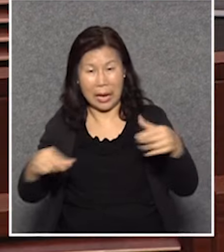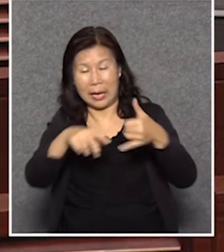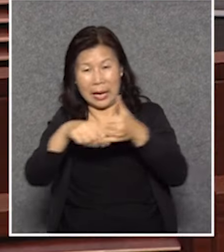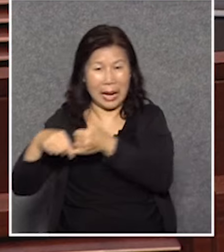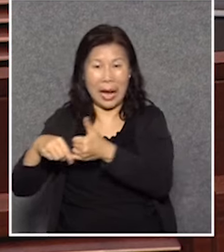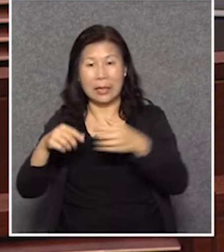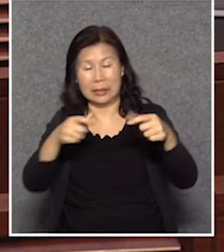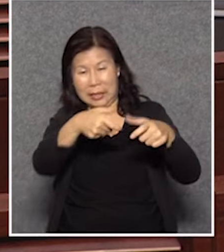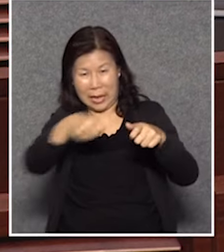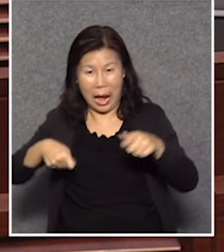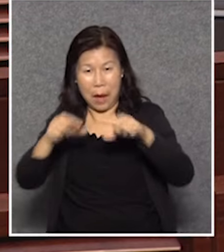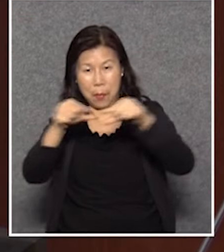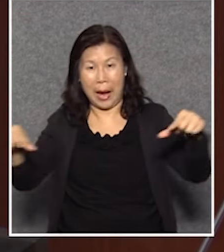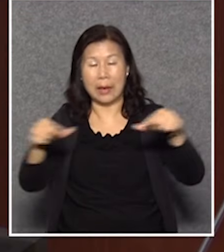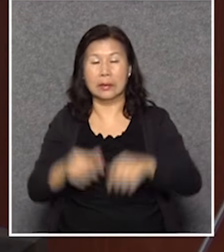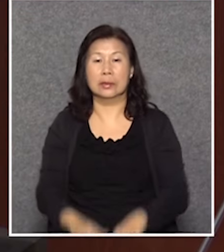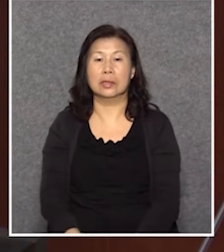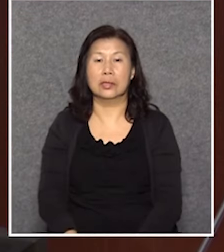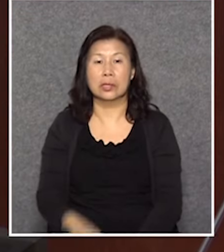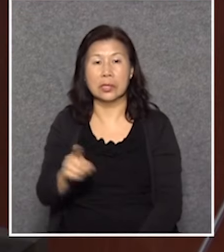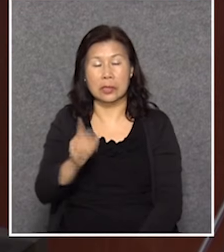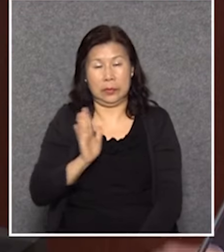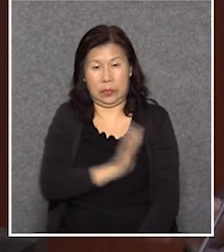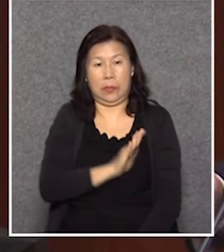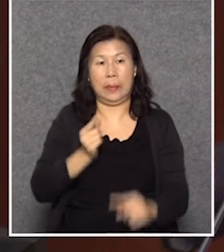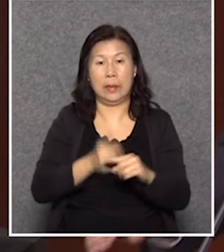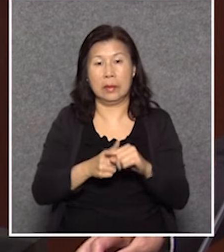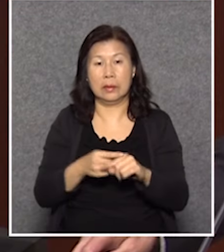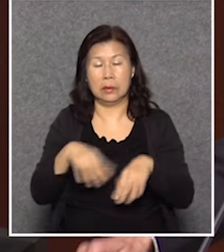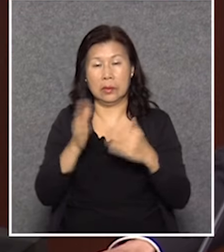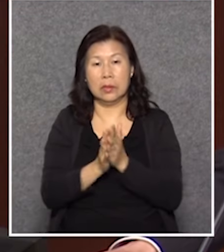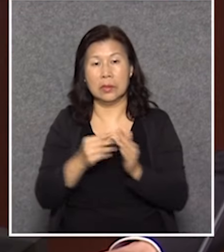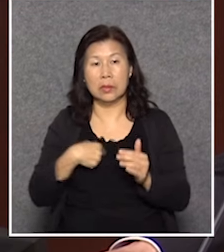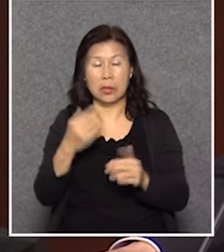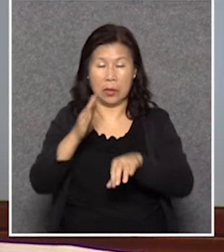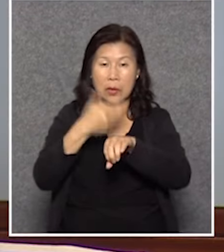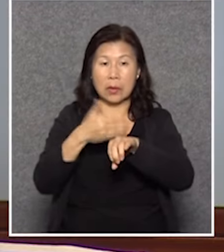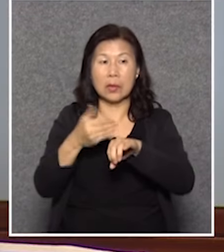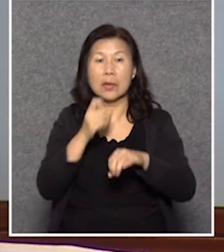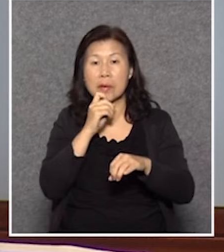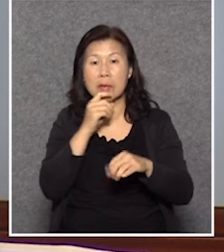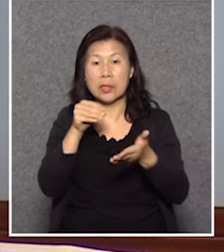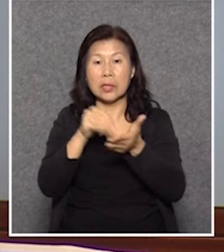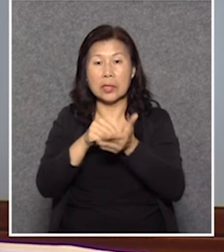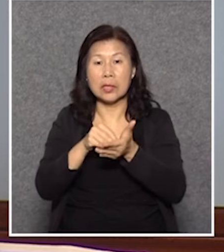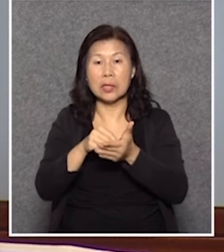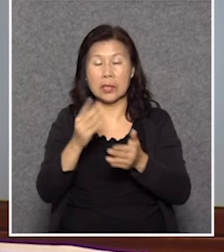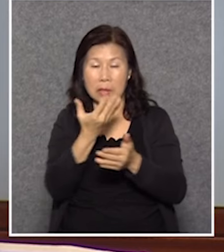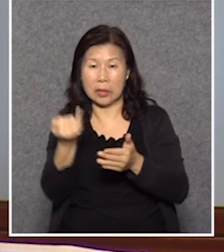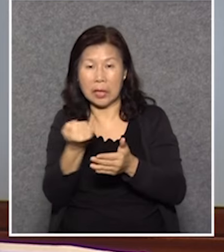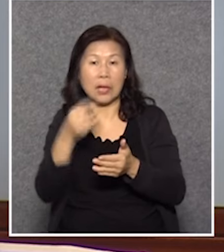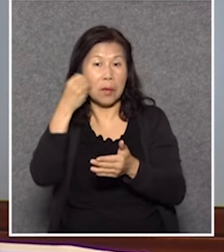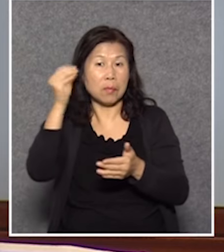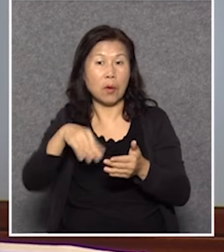雄議員， 請佢收翻。 主席，你唔好偏袒。我正話俾佢，唔係一定係講得肉酸先係侮辱入嘅